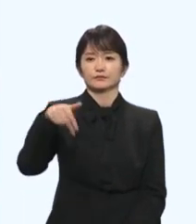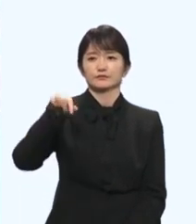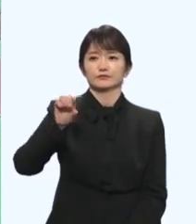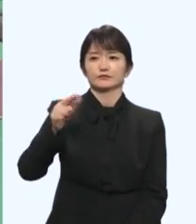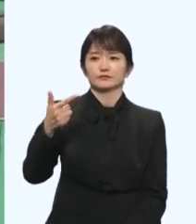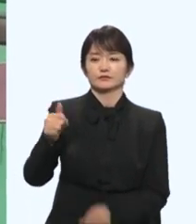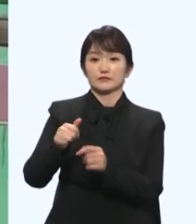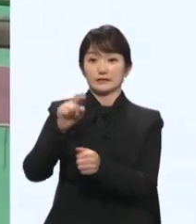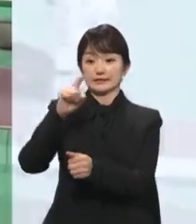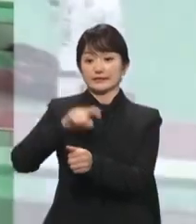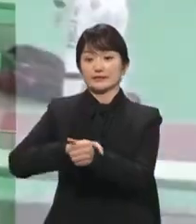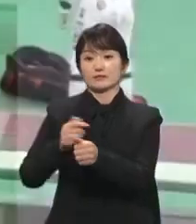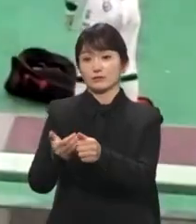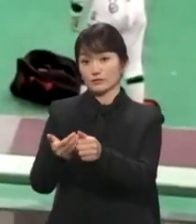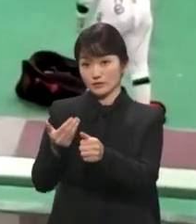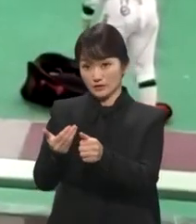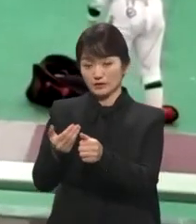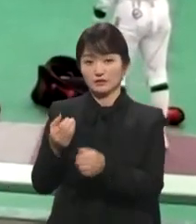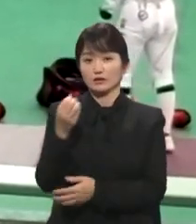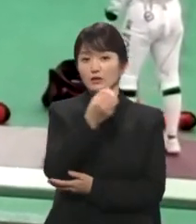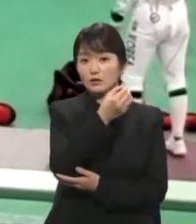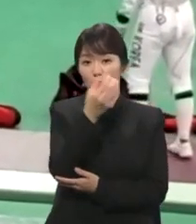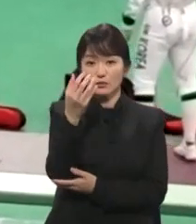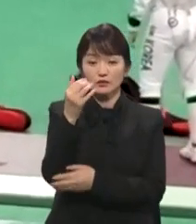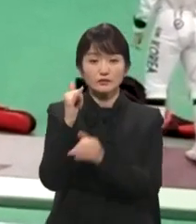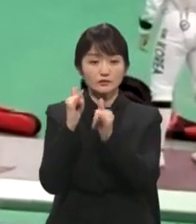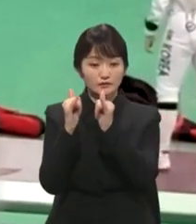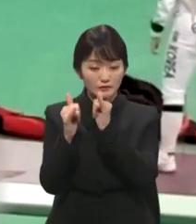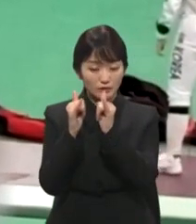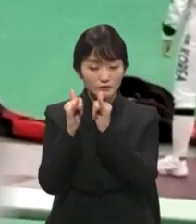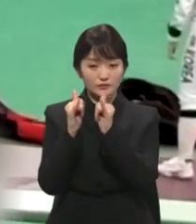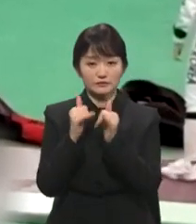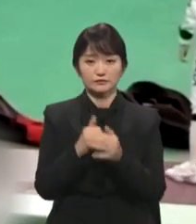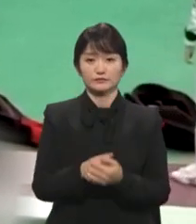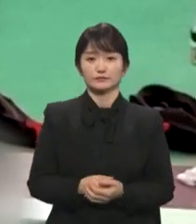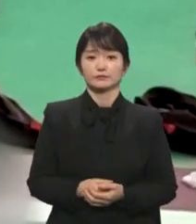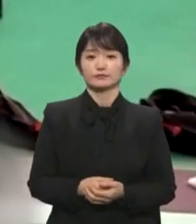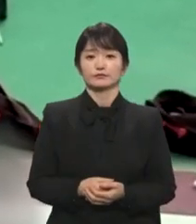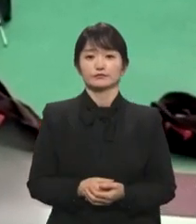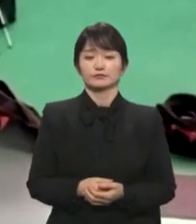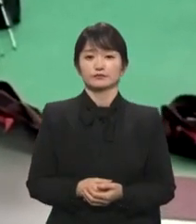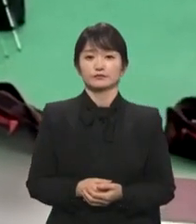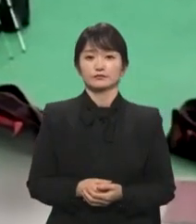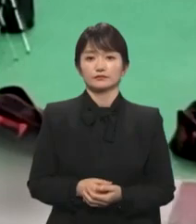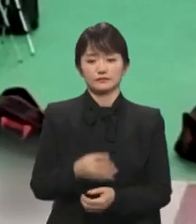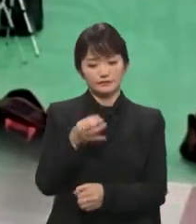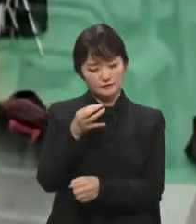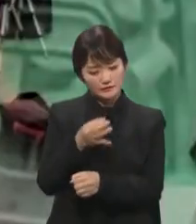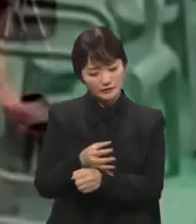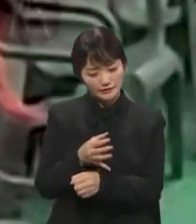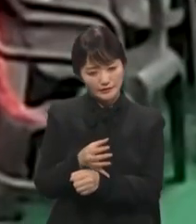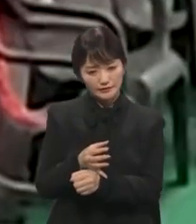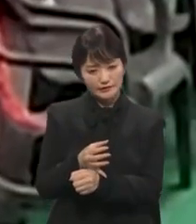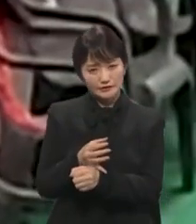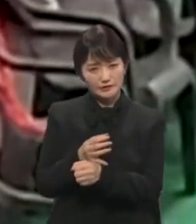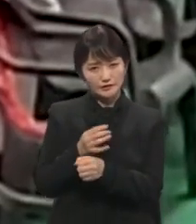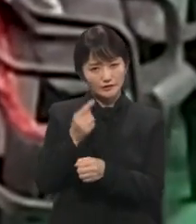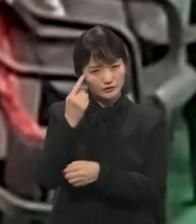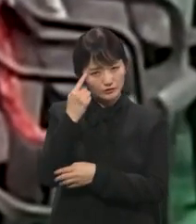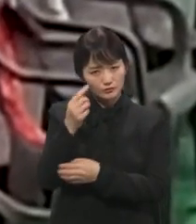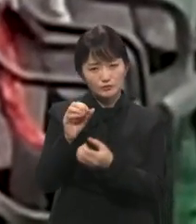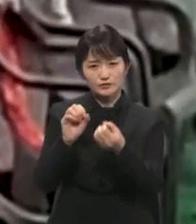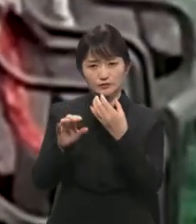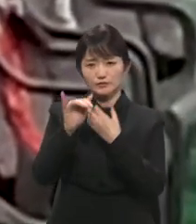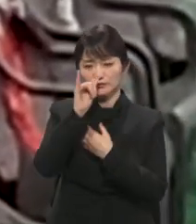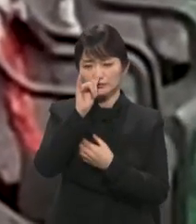체포되기 직전에 또 한 언론고 이제 전화 통화하면서 이제 간단하게 뭐 인터뷰라고 할까요 뭐 말을 했더라고요